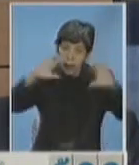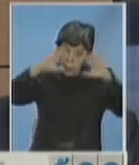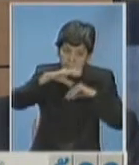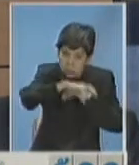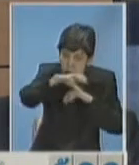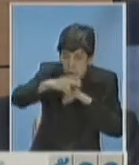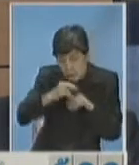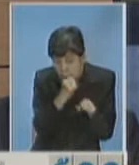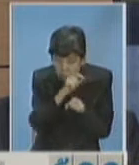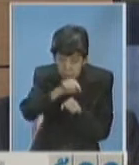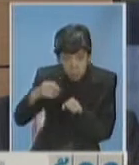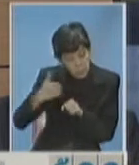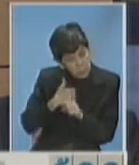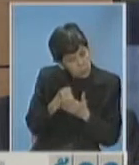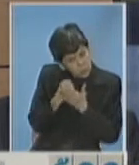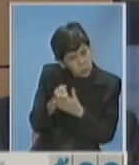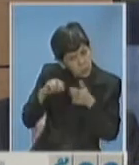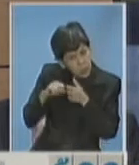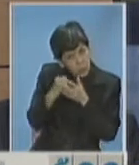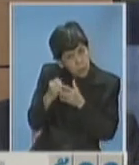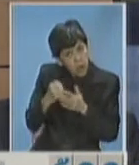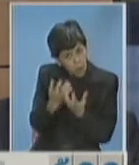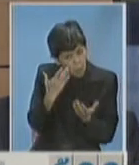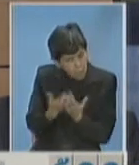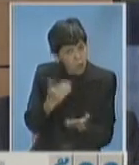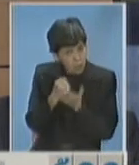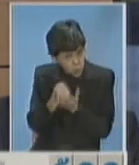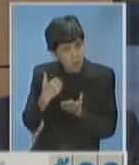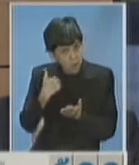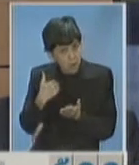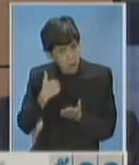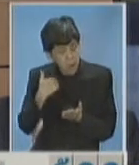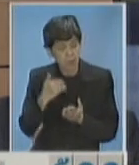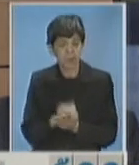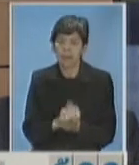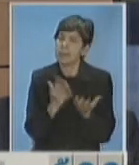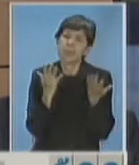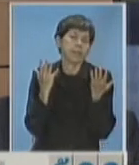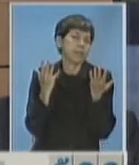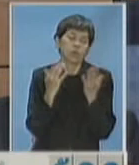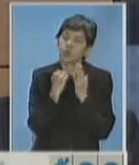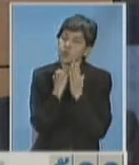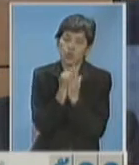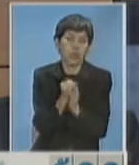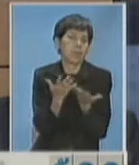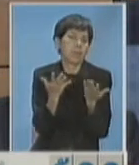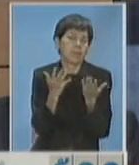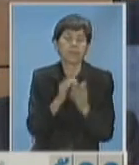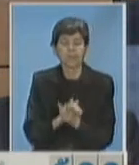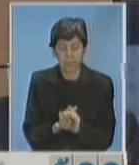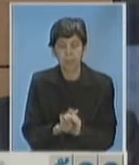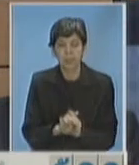าลว่ามีหน่วยงานไหนที่จะช่วยแก้ไขปัญหาของแพงให้กับพี่น้องประชาชนไม่มีอย่างเป็นรูปธรร